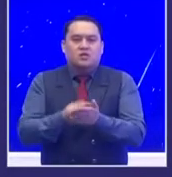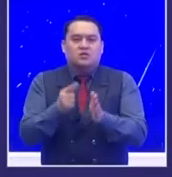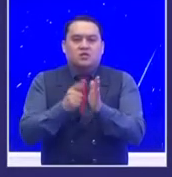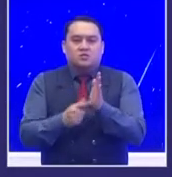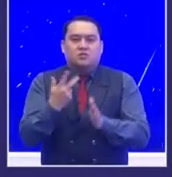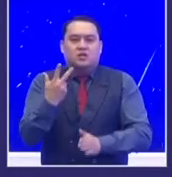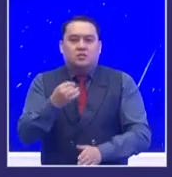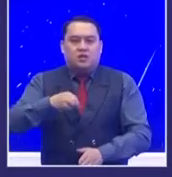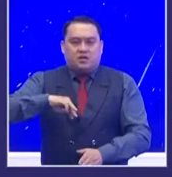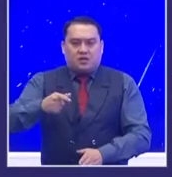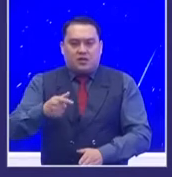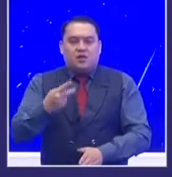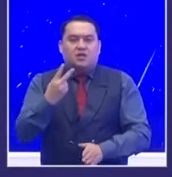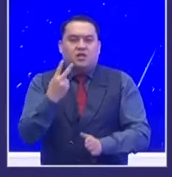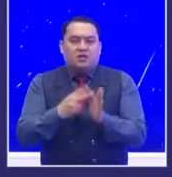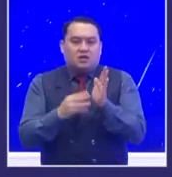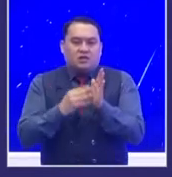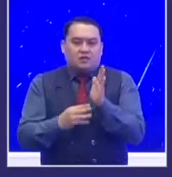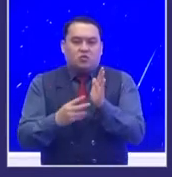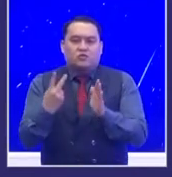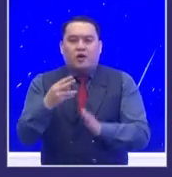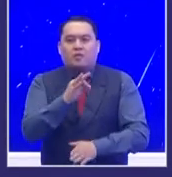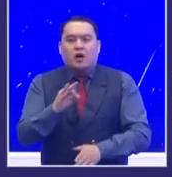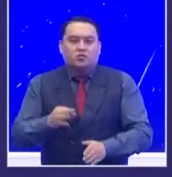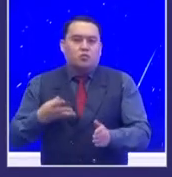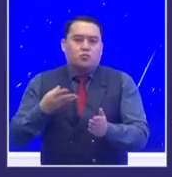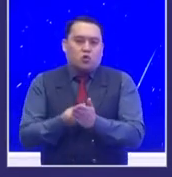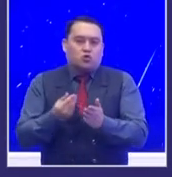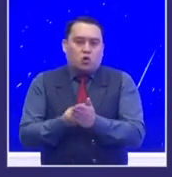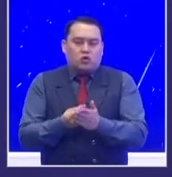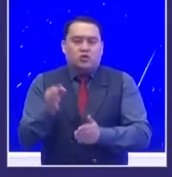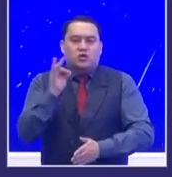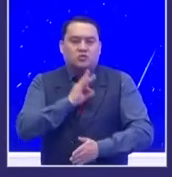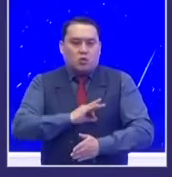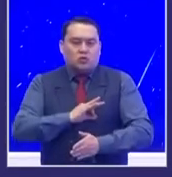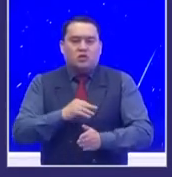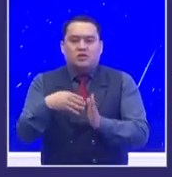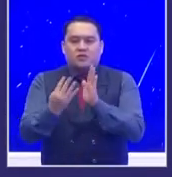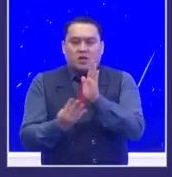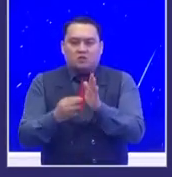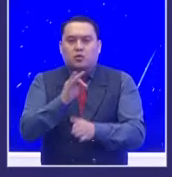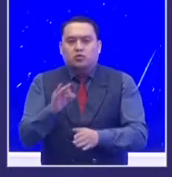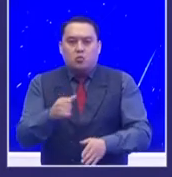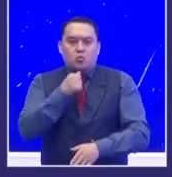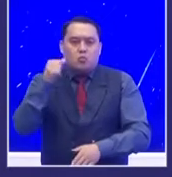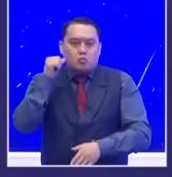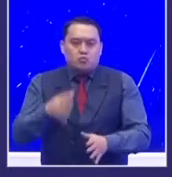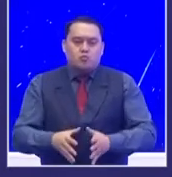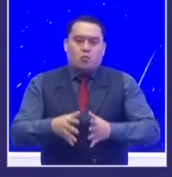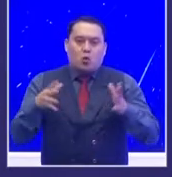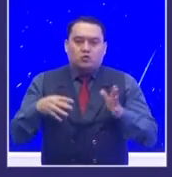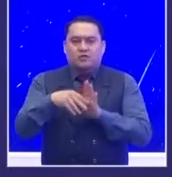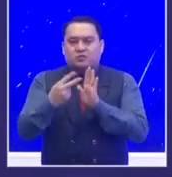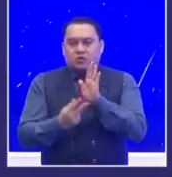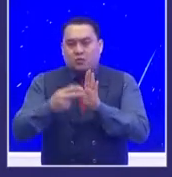миллиарда тенге, или 92%, освоен за счет внебюджетных средств. Это на 19% больше, чем годом ранее, чем в